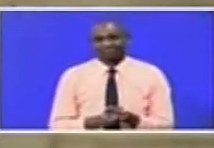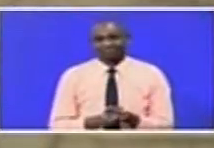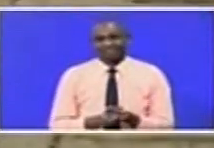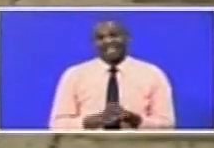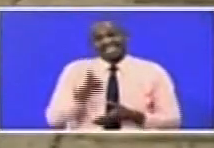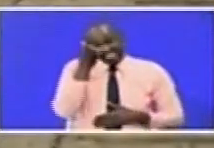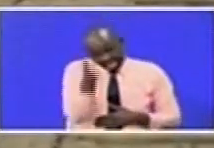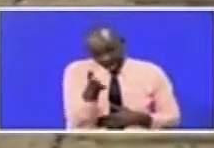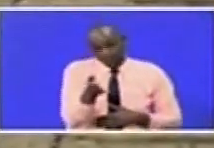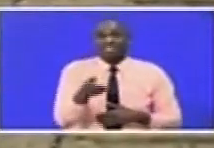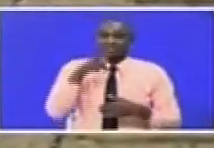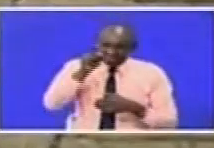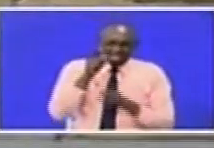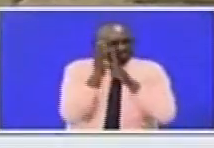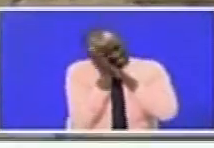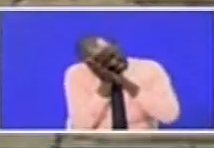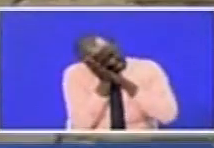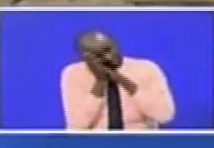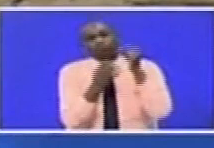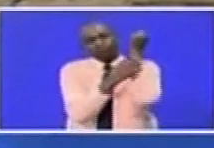Kisa cha kulala hoi kwa mkaheri.